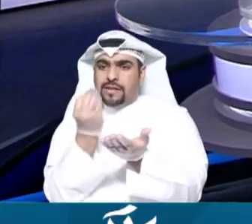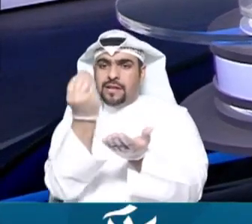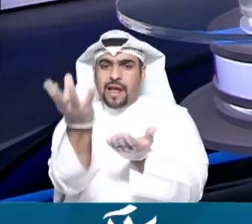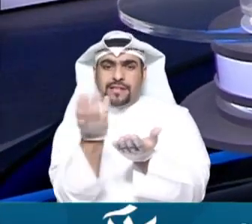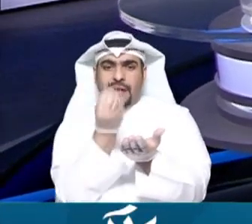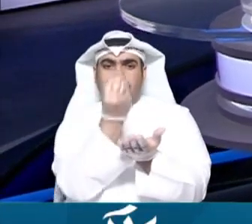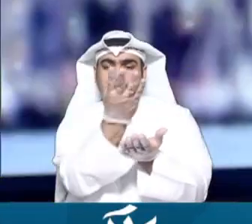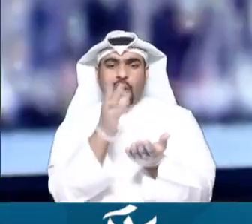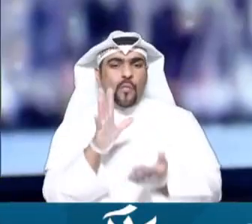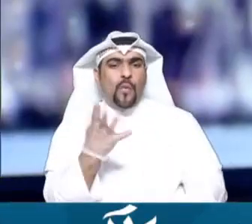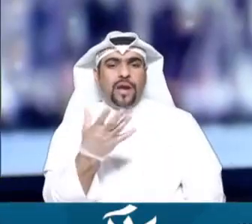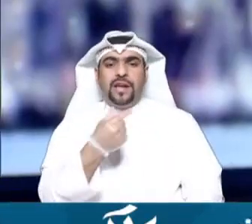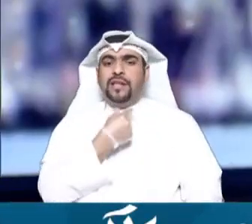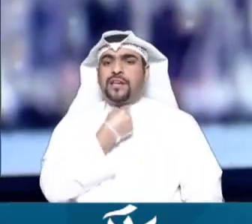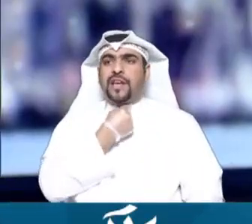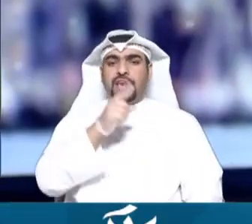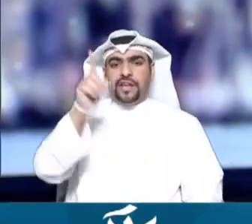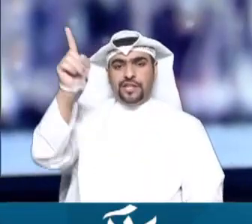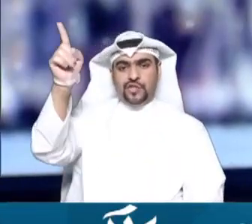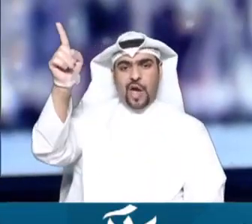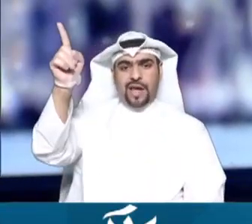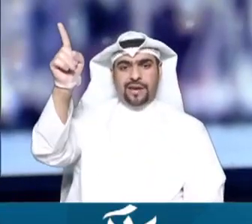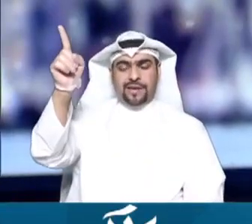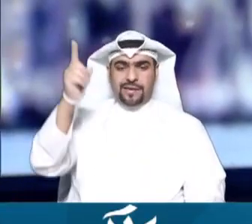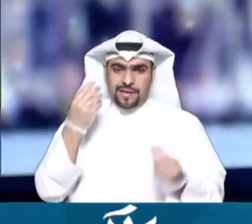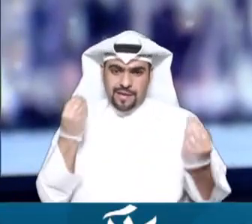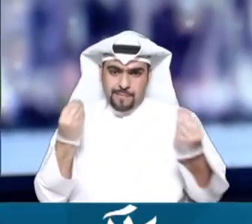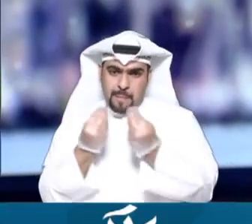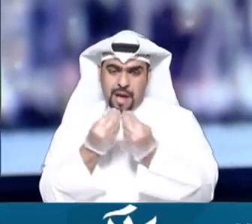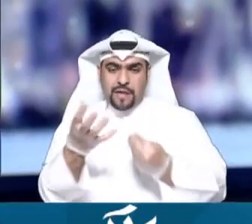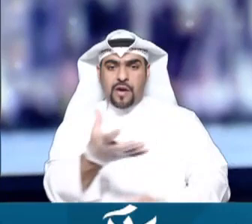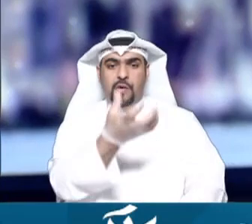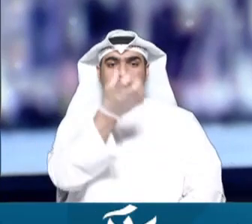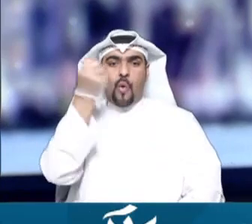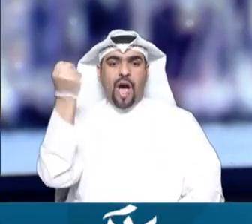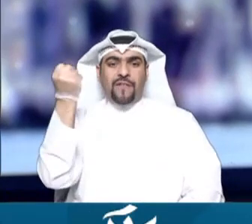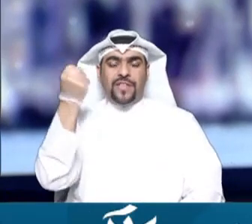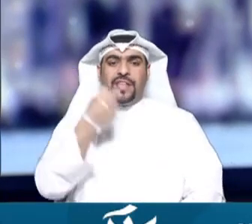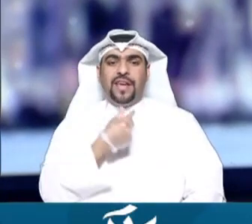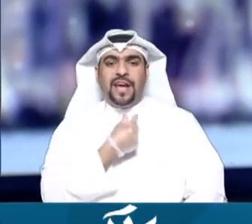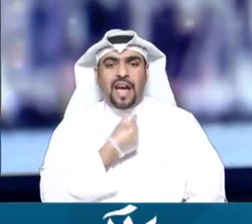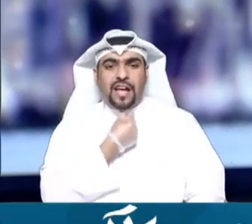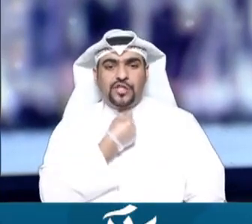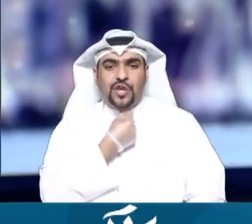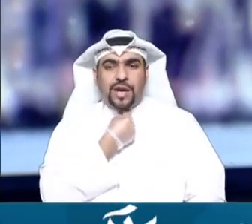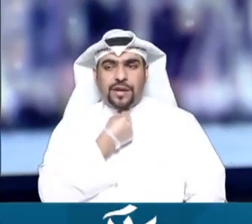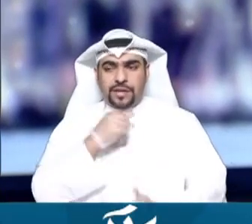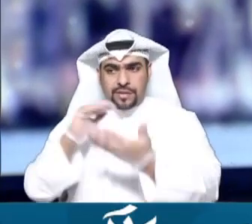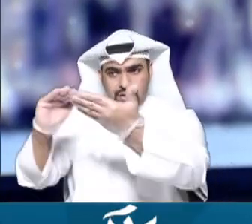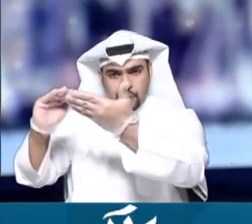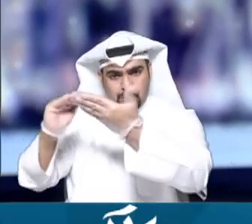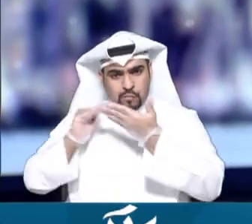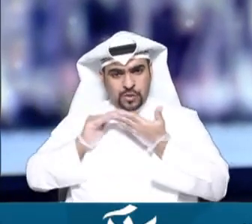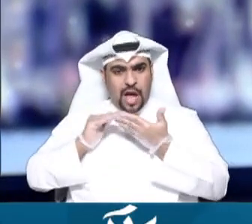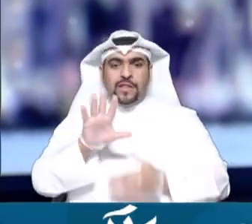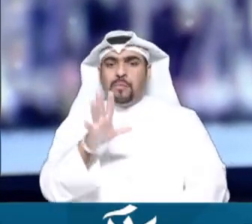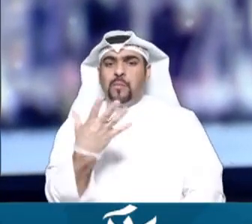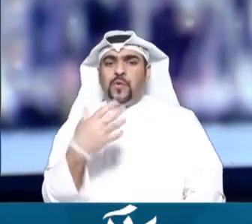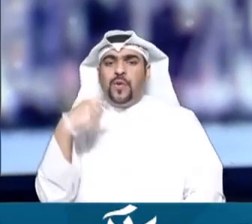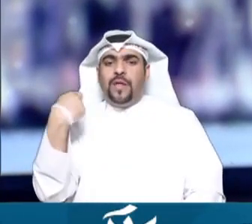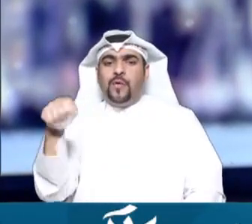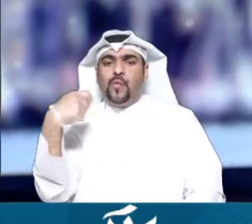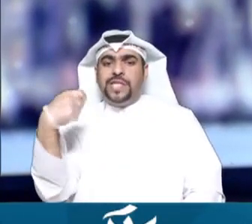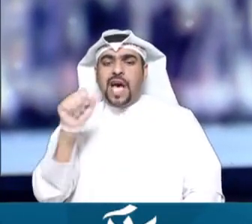معالي السيد محافظ الجهره السيد ناصر فلاح الحجرف مشكورا وبرعايه كريمه من وزاره الشؤون الاجتماعيه، احنا اليوم